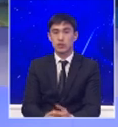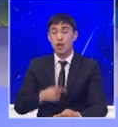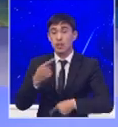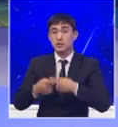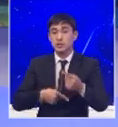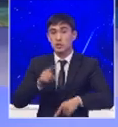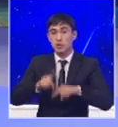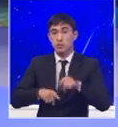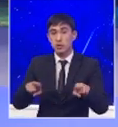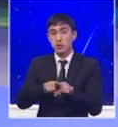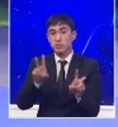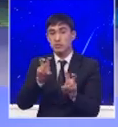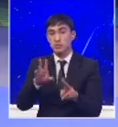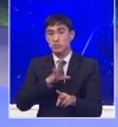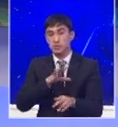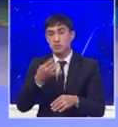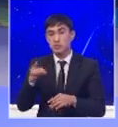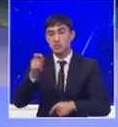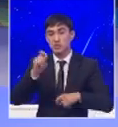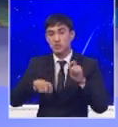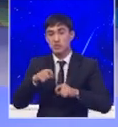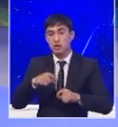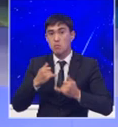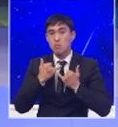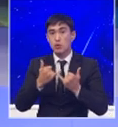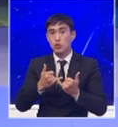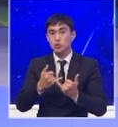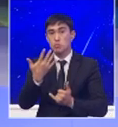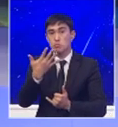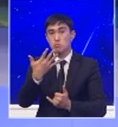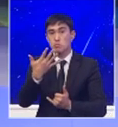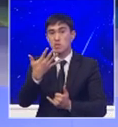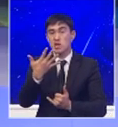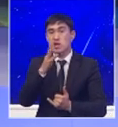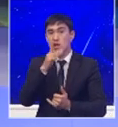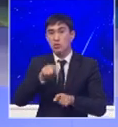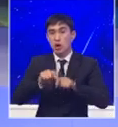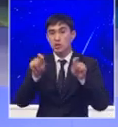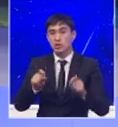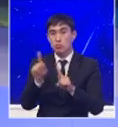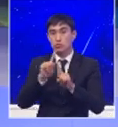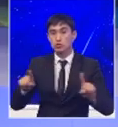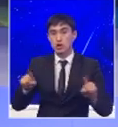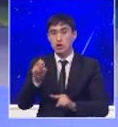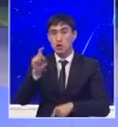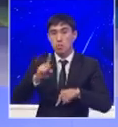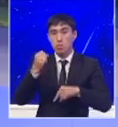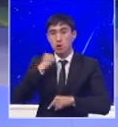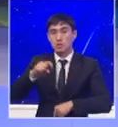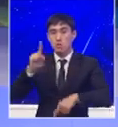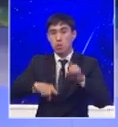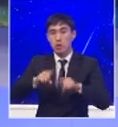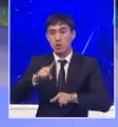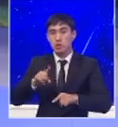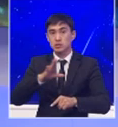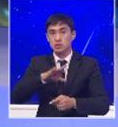Наследие предков. Под таким названием состоялся республиканский фестиваль, приуроченный к пятилетию открытия музея Батыр-Бабалар,